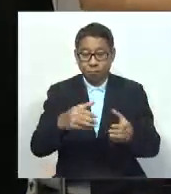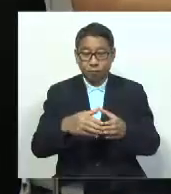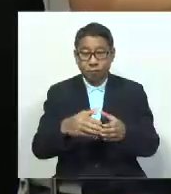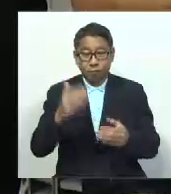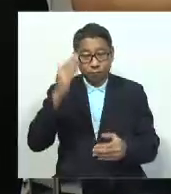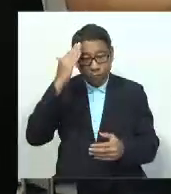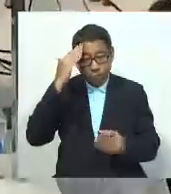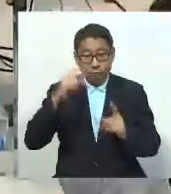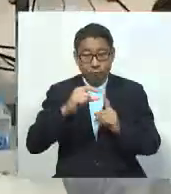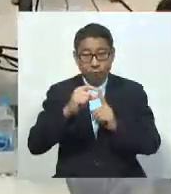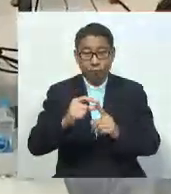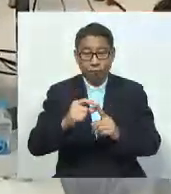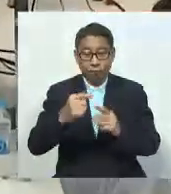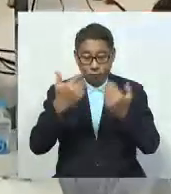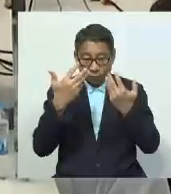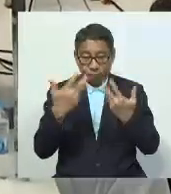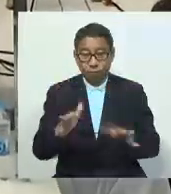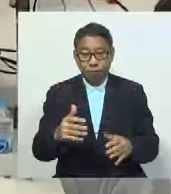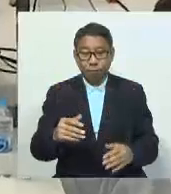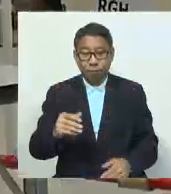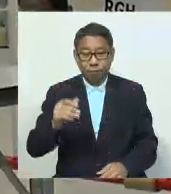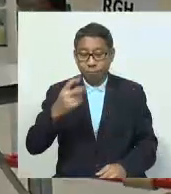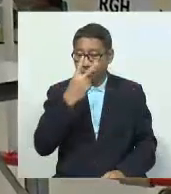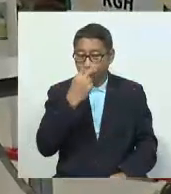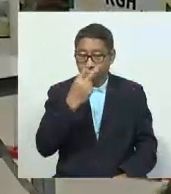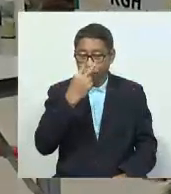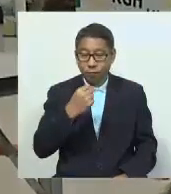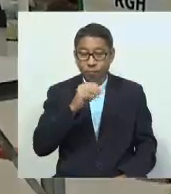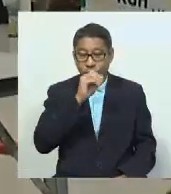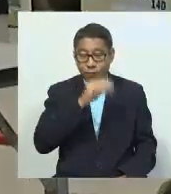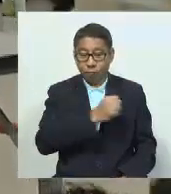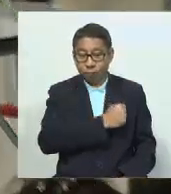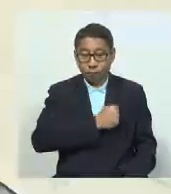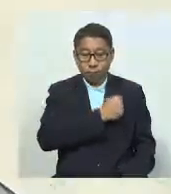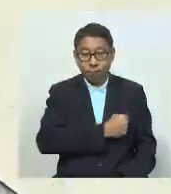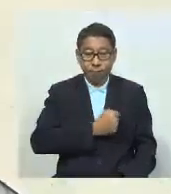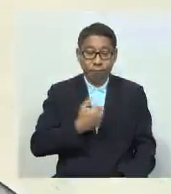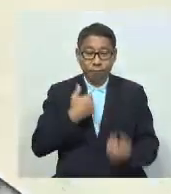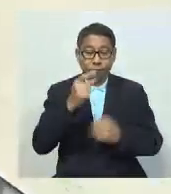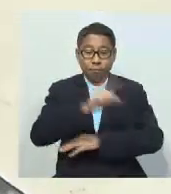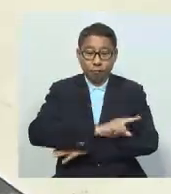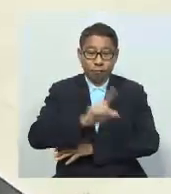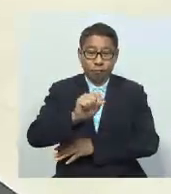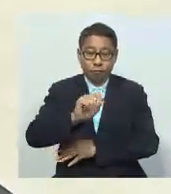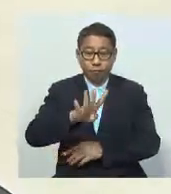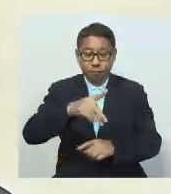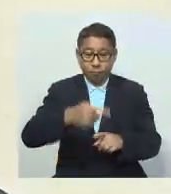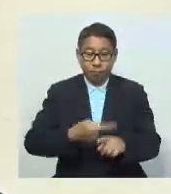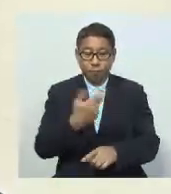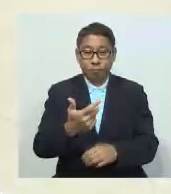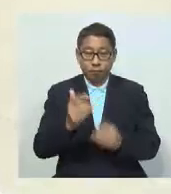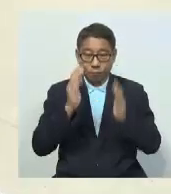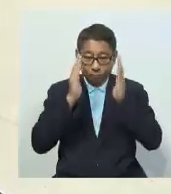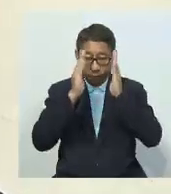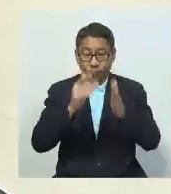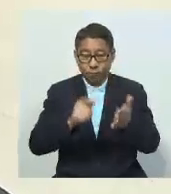ติเมื่อทราบคำวินิจฉัยมีวินิจฉัยแล้วก็ส่งเสียงร้องไห้กันโดยระบุว่าเสียใจแต่ว่าในวันที่24มีนาคมนี้ก็ตั้งใ